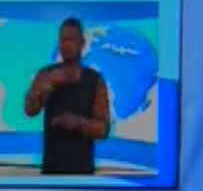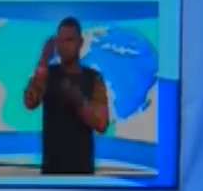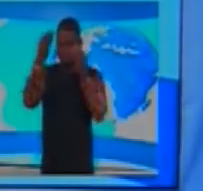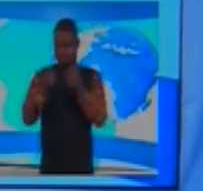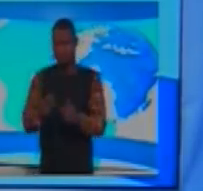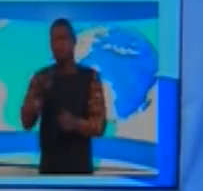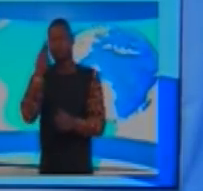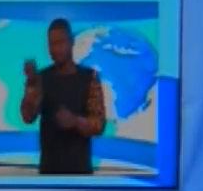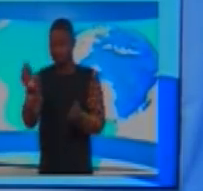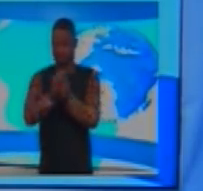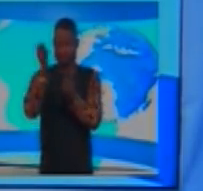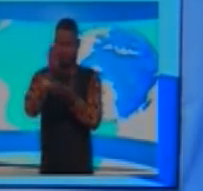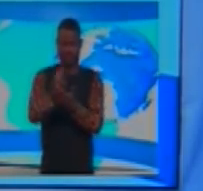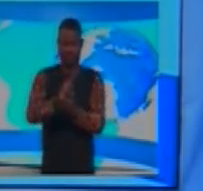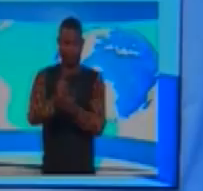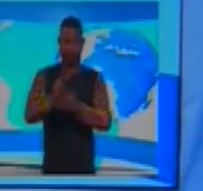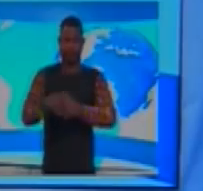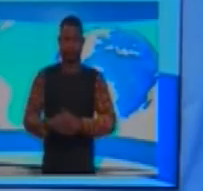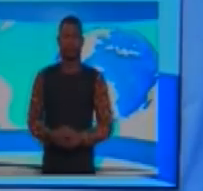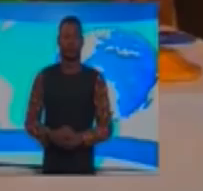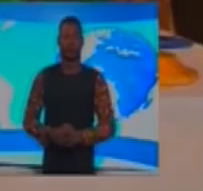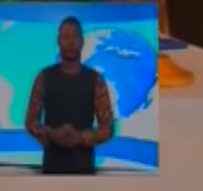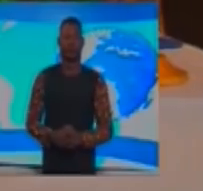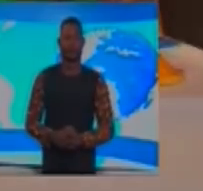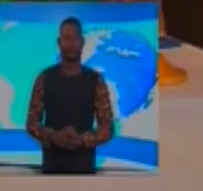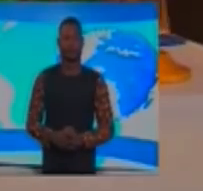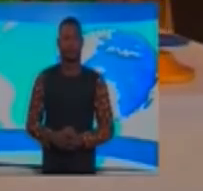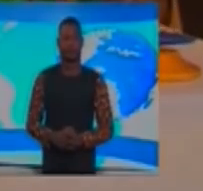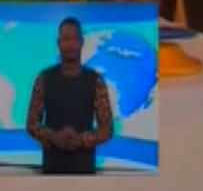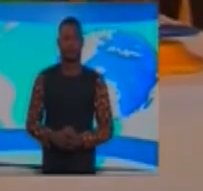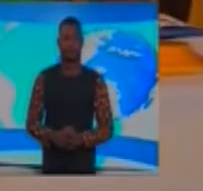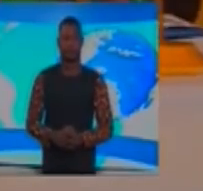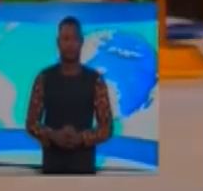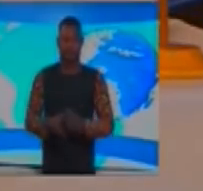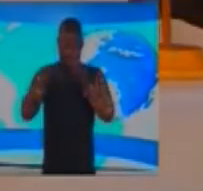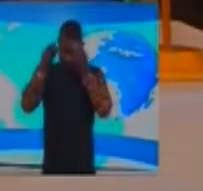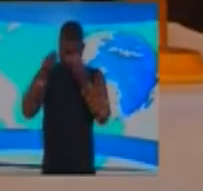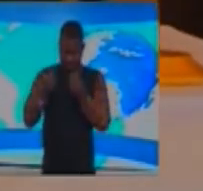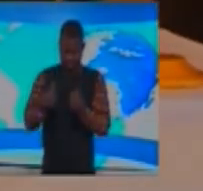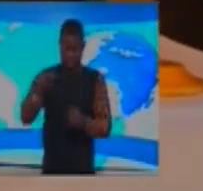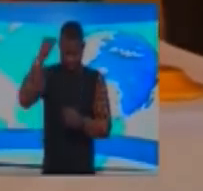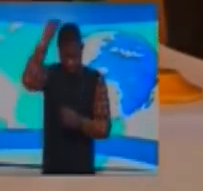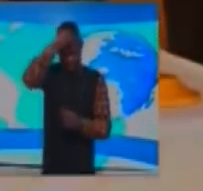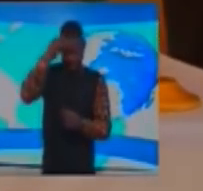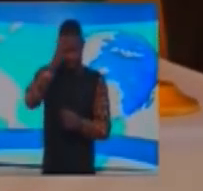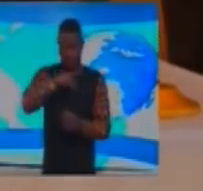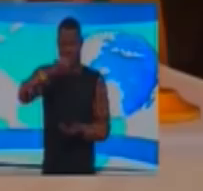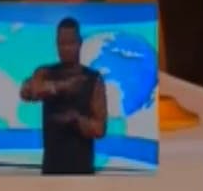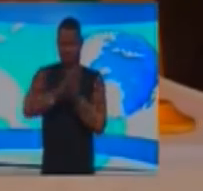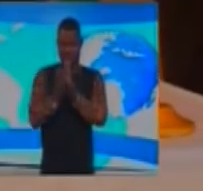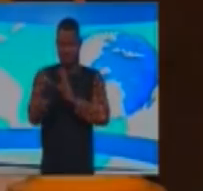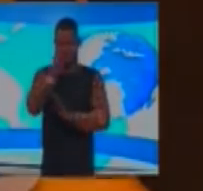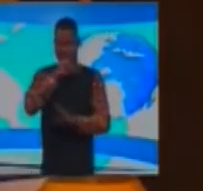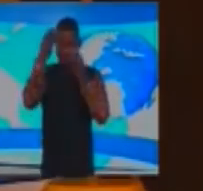pour nous par Jean-Eudes Bayala et Caroline Ouari. La solution marocaine devient ainsi